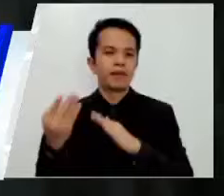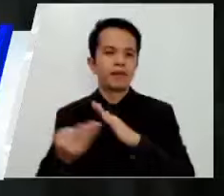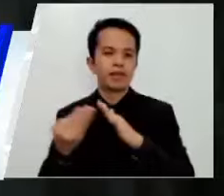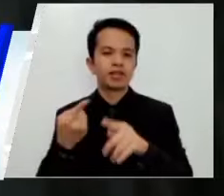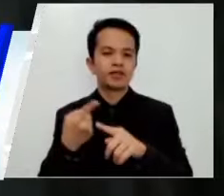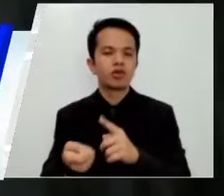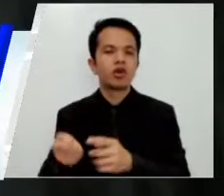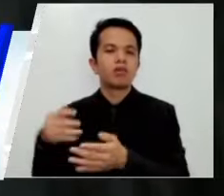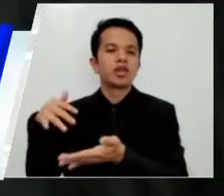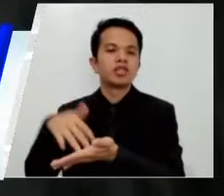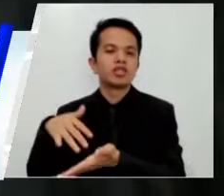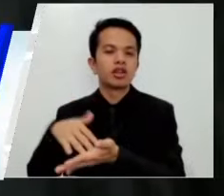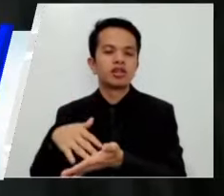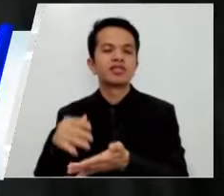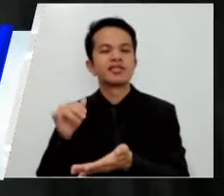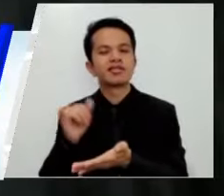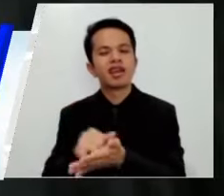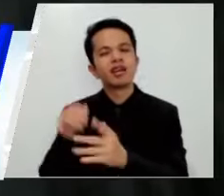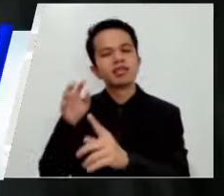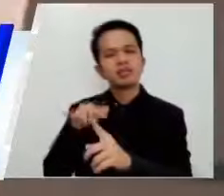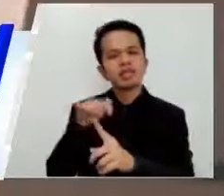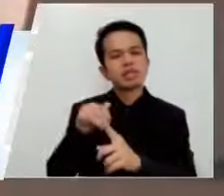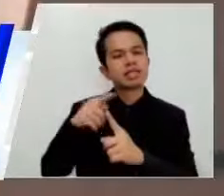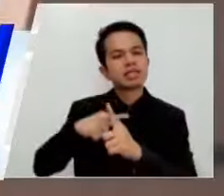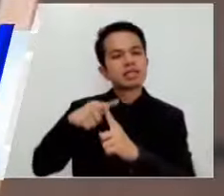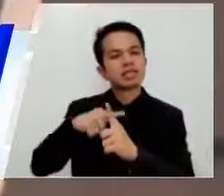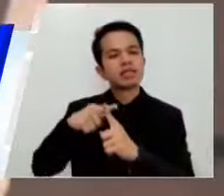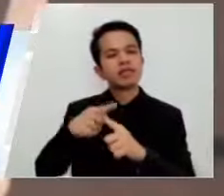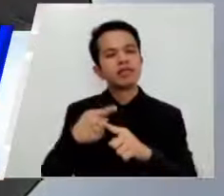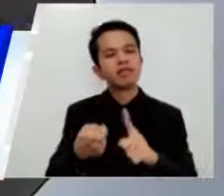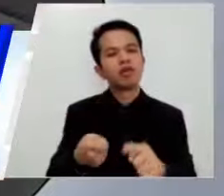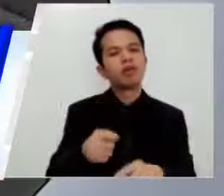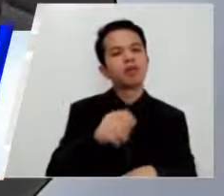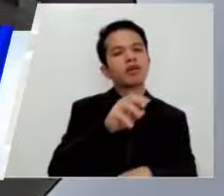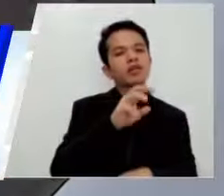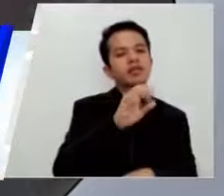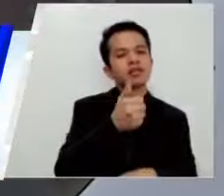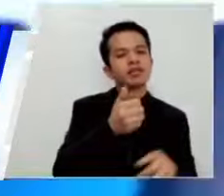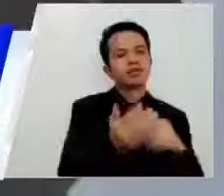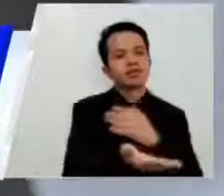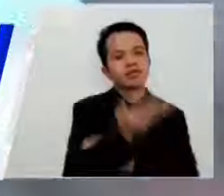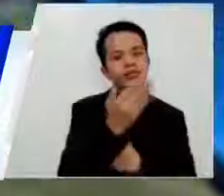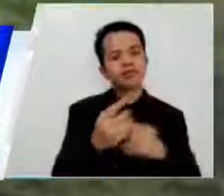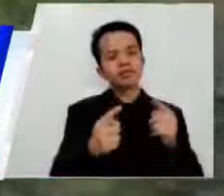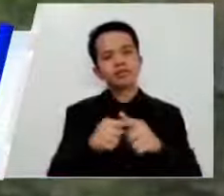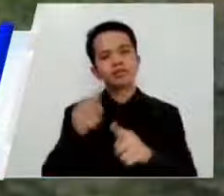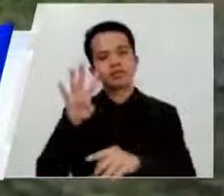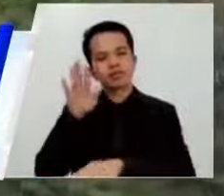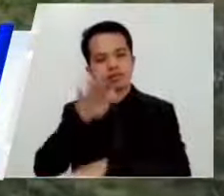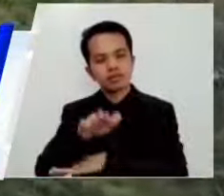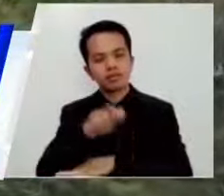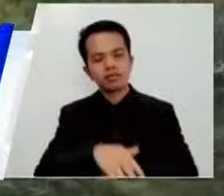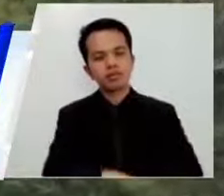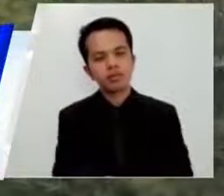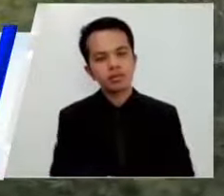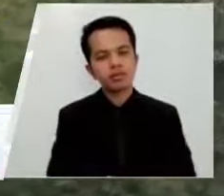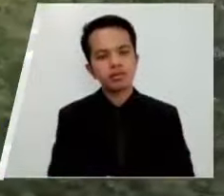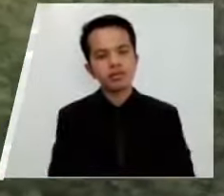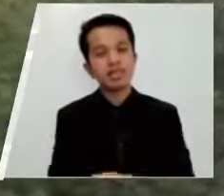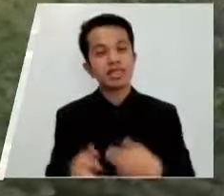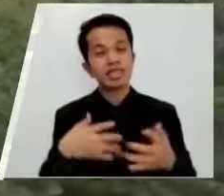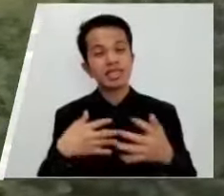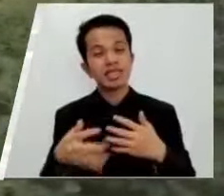kabilang ang naobserbahang temperatura mula alas 10 ng umaga hanggang alas 4 ng hapon. Pati sa San Juan